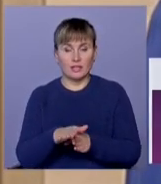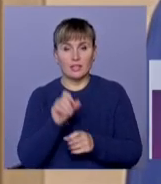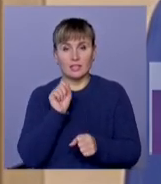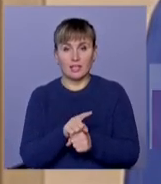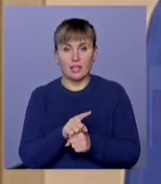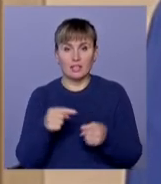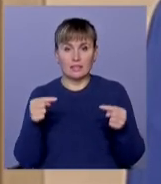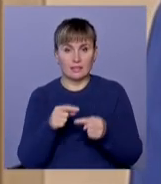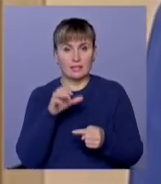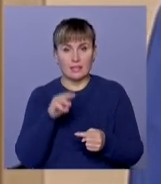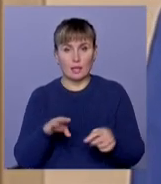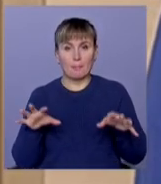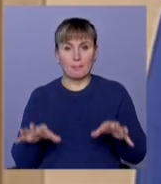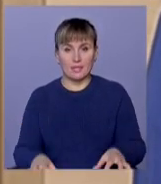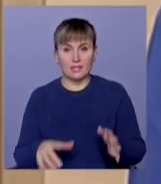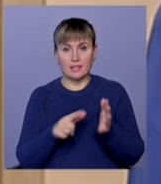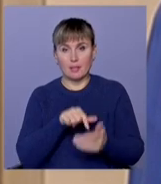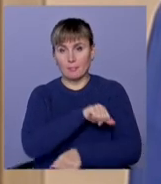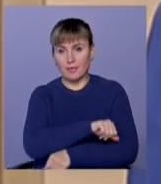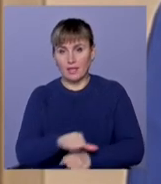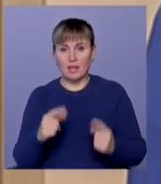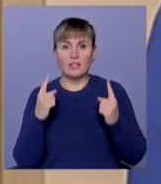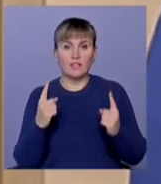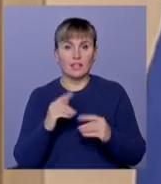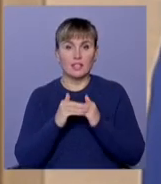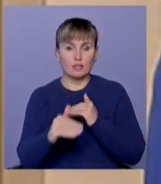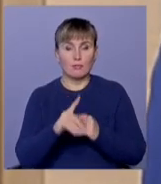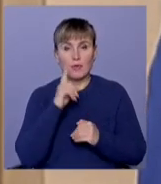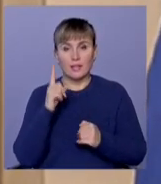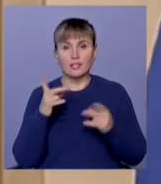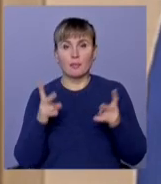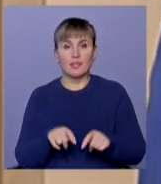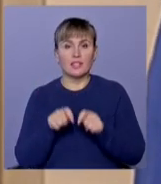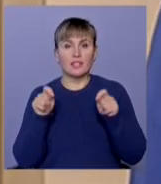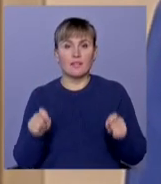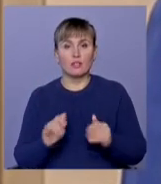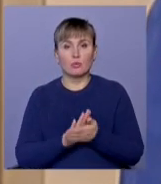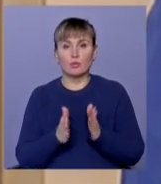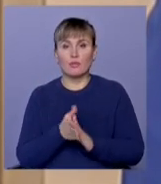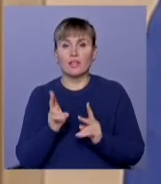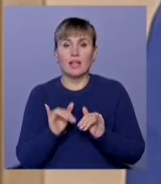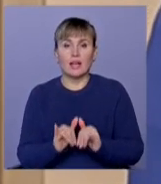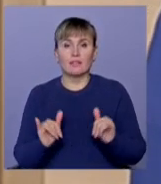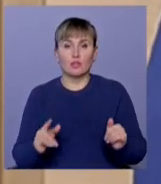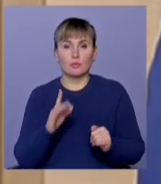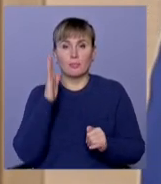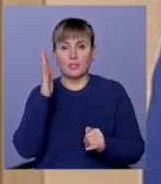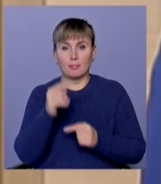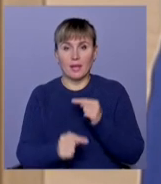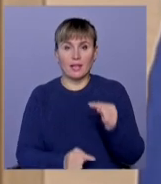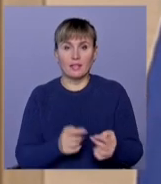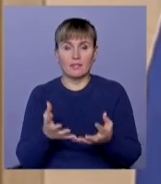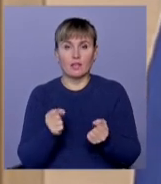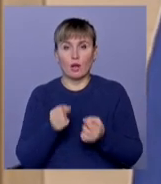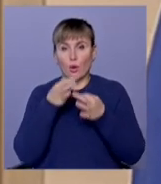задач, обозначенных в статье президента «7 граней Великой степи». Молодежи необходимо создавать условия для развития, чтобы подрастающее поколение перенимало